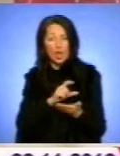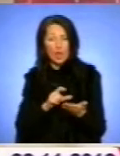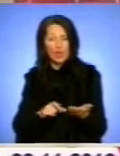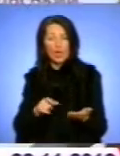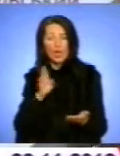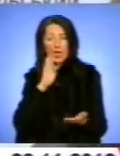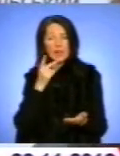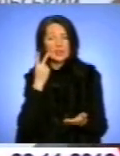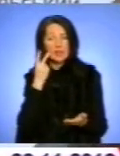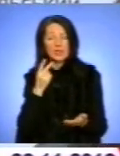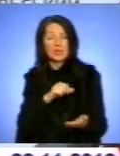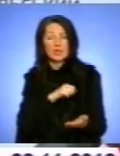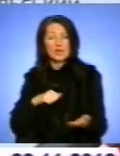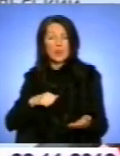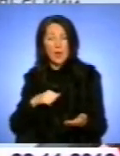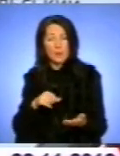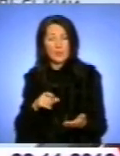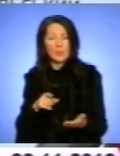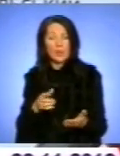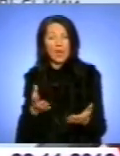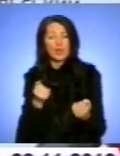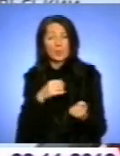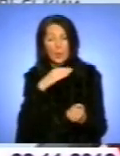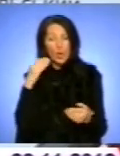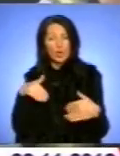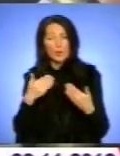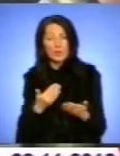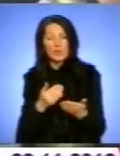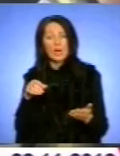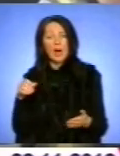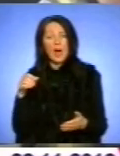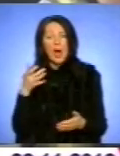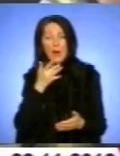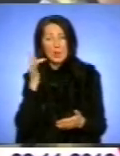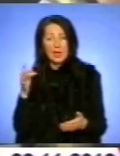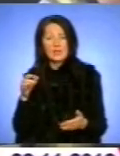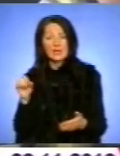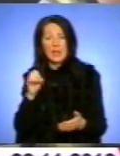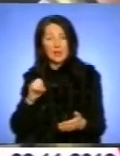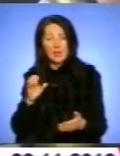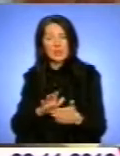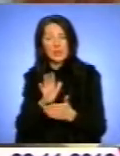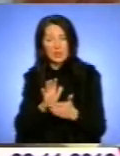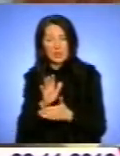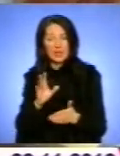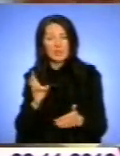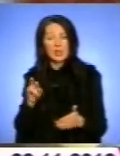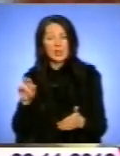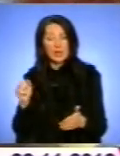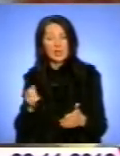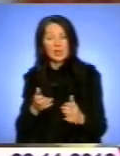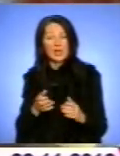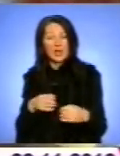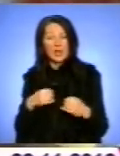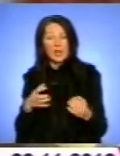сама, маркетингом не займається. Отримала чимало пропозицій від американських і європейських видавців. Надія відслідковує новинки